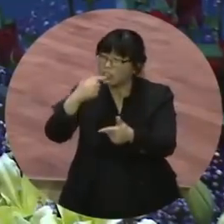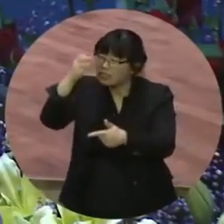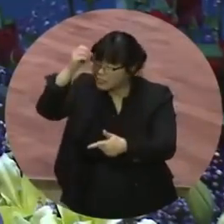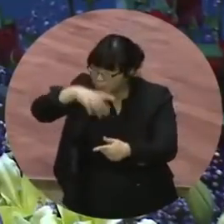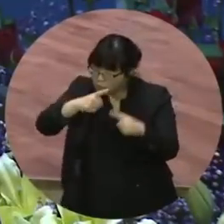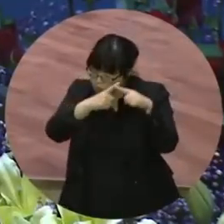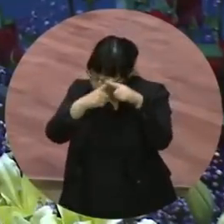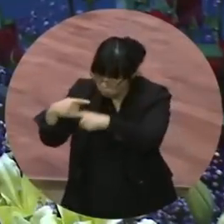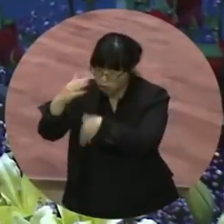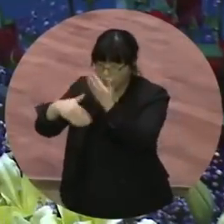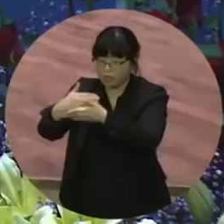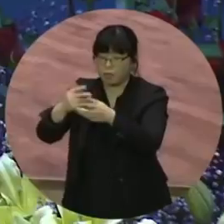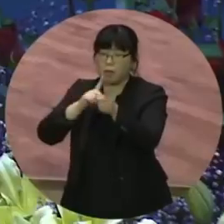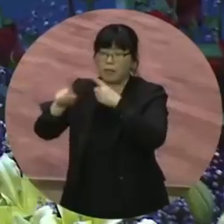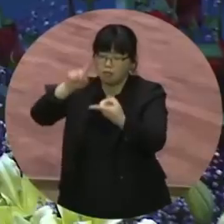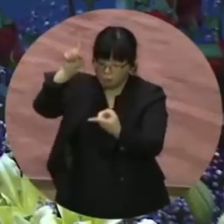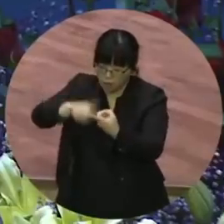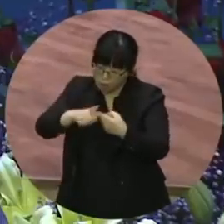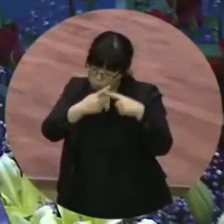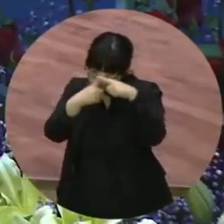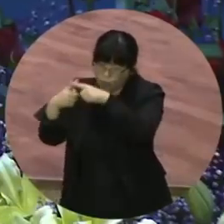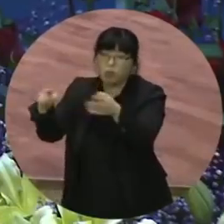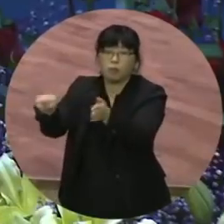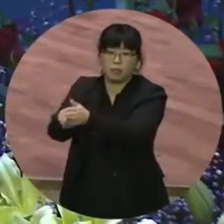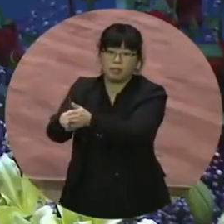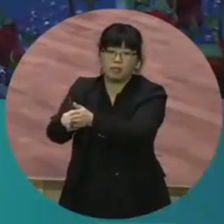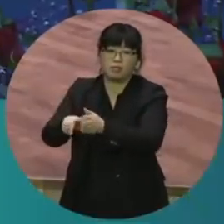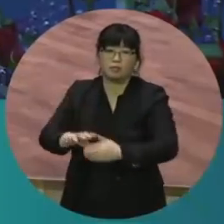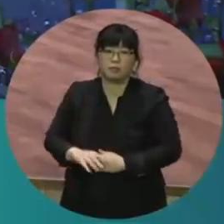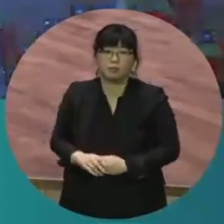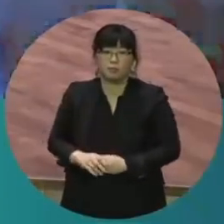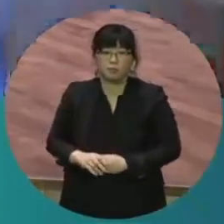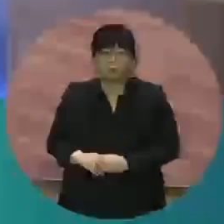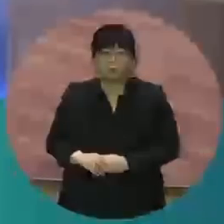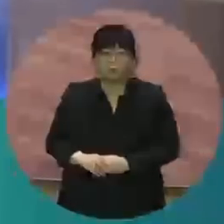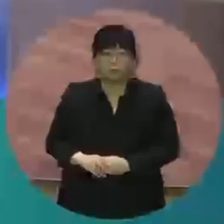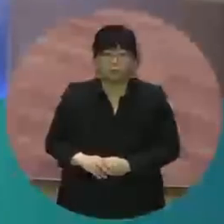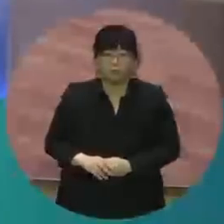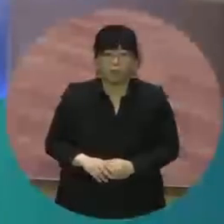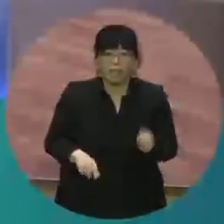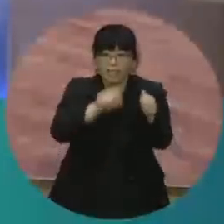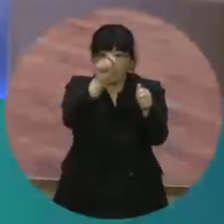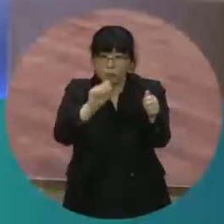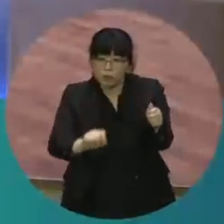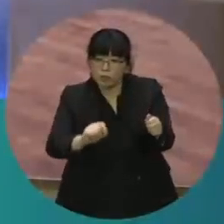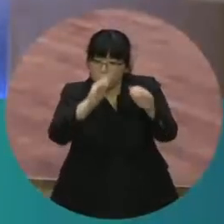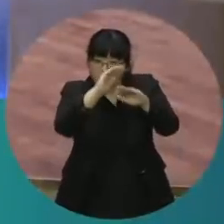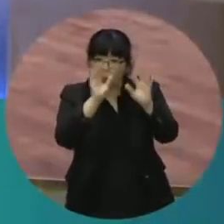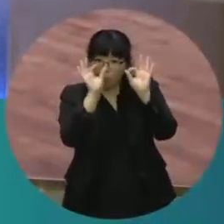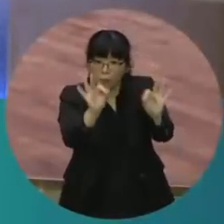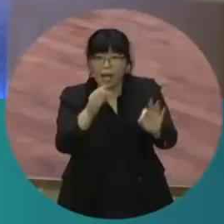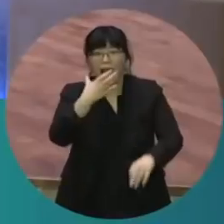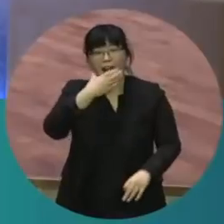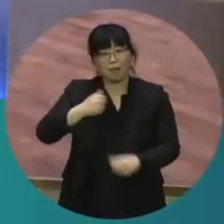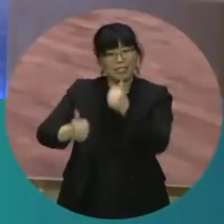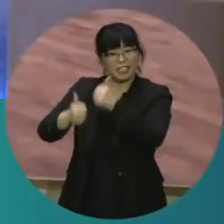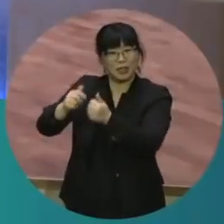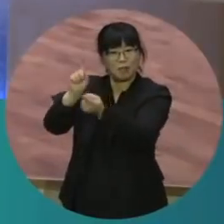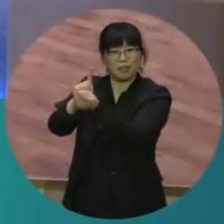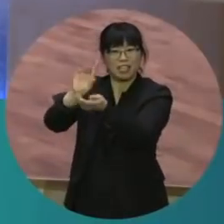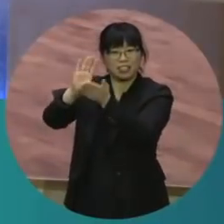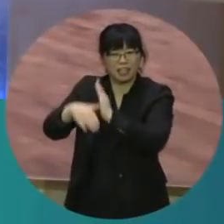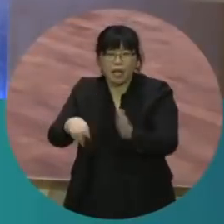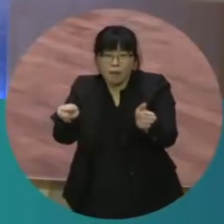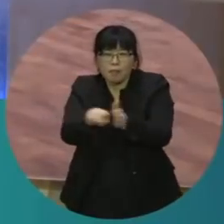히브리 11장 17절로 19절에 보면 이렇게 강조합니다. 아브라함은 시험을 받을 때에 믿음으로 이삭을